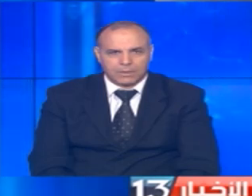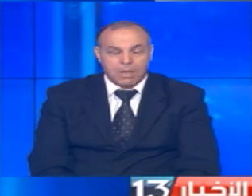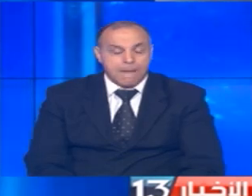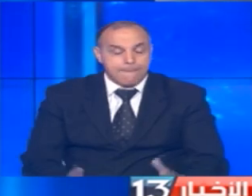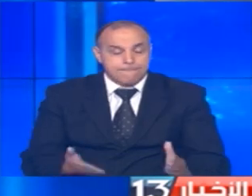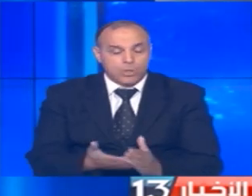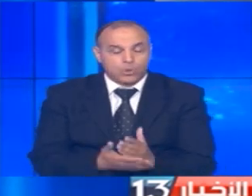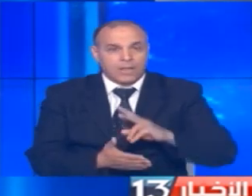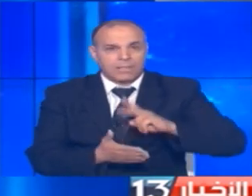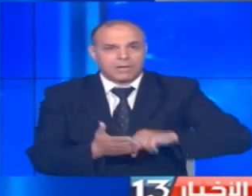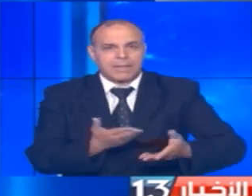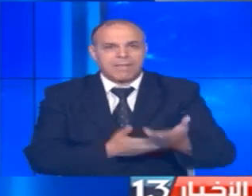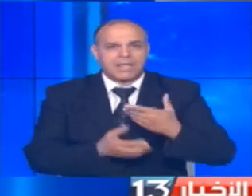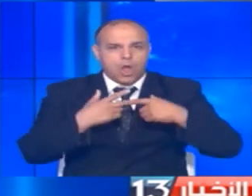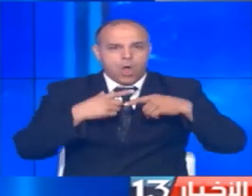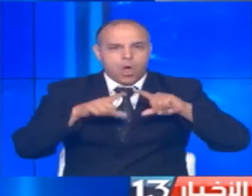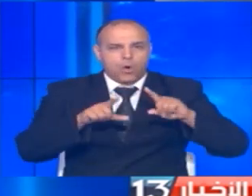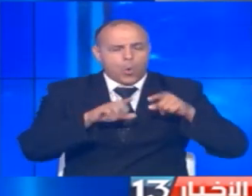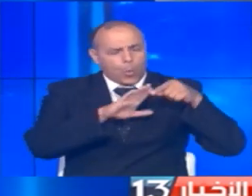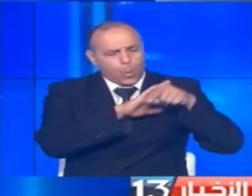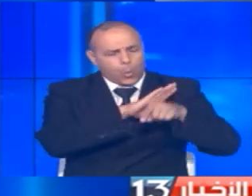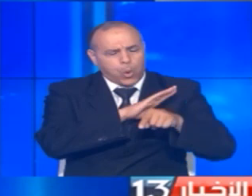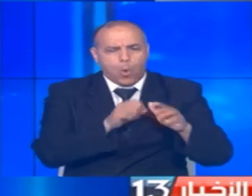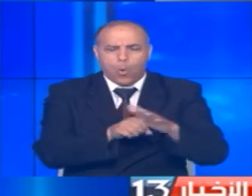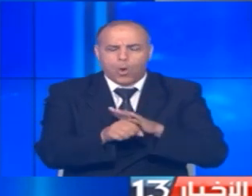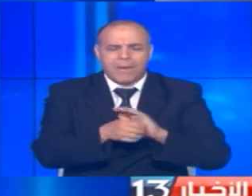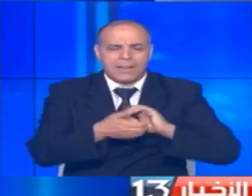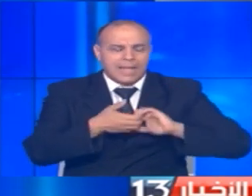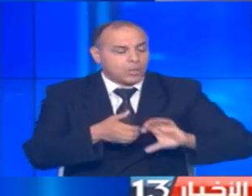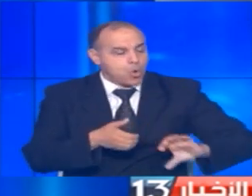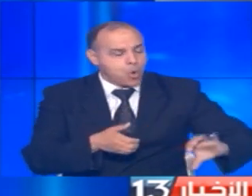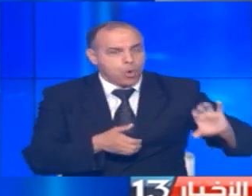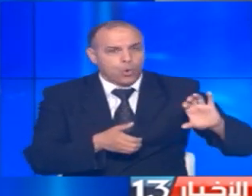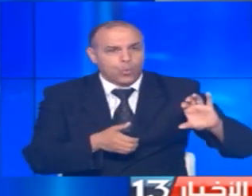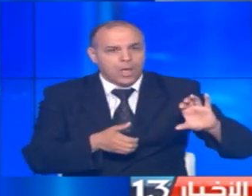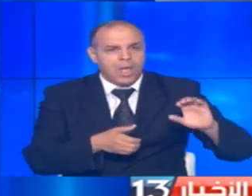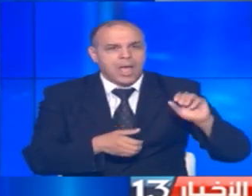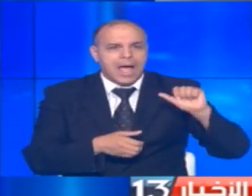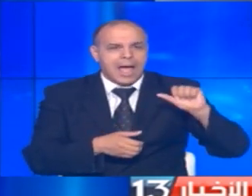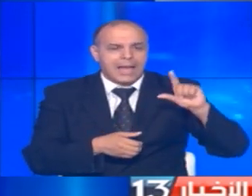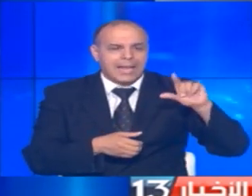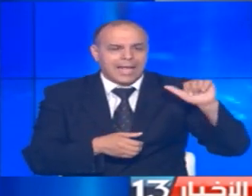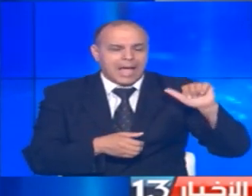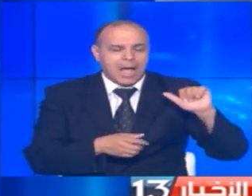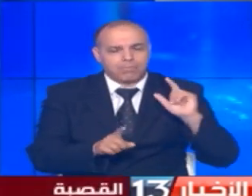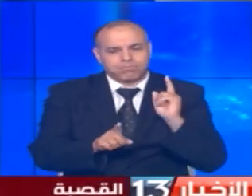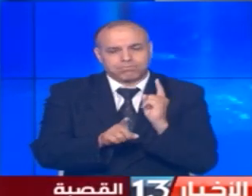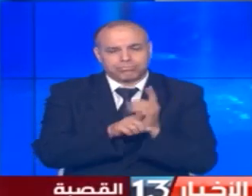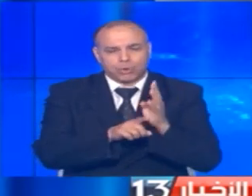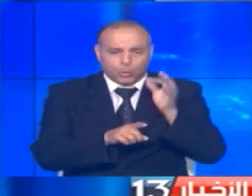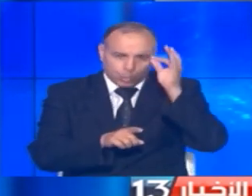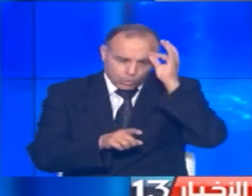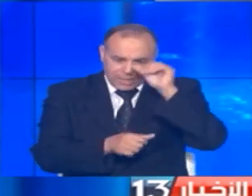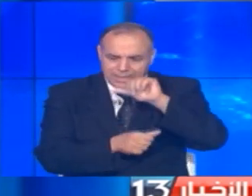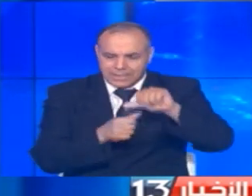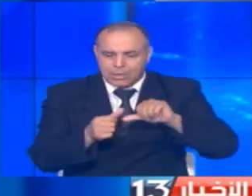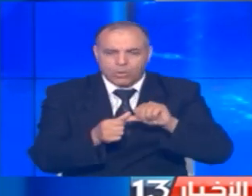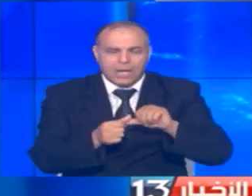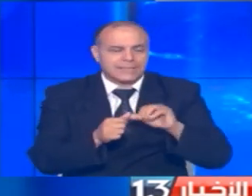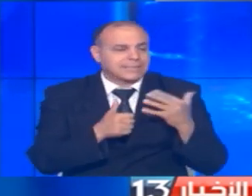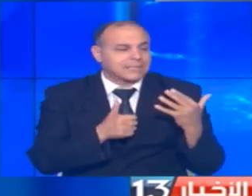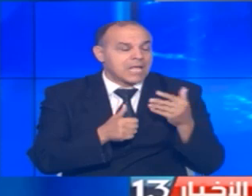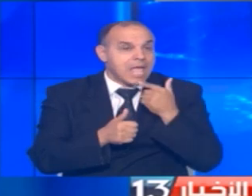مشروع اتفاق التبادل الحر المعمق والشامل مع الاتحاد الأوروبي الأليكا كان محور منتدى تونس في دورته